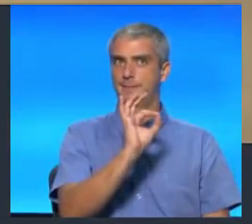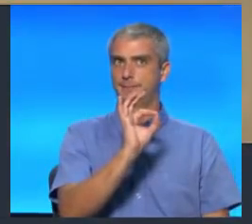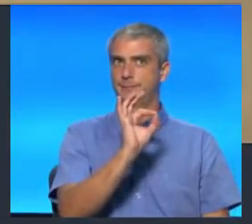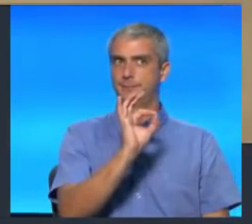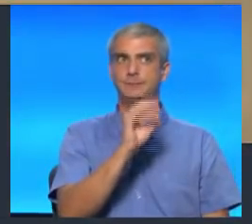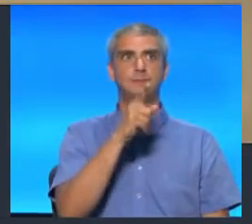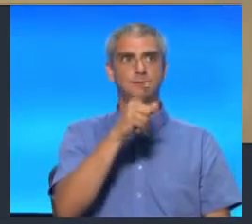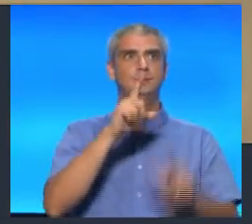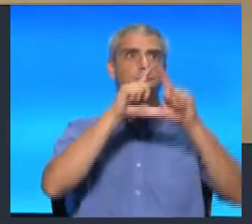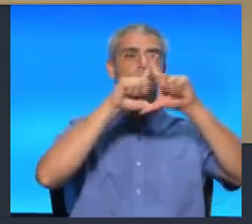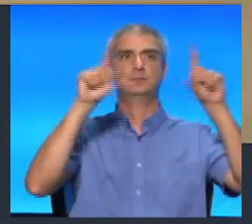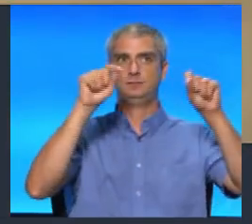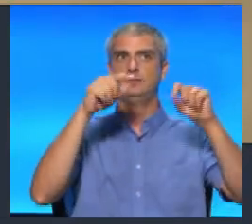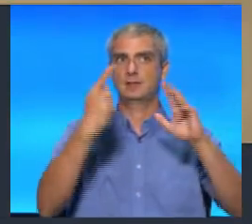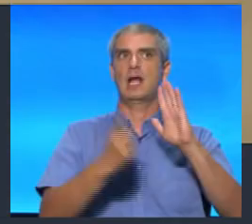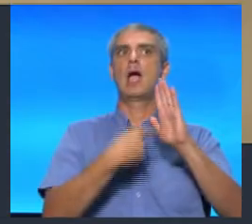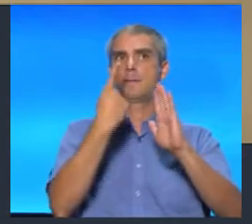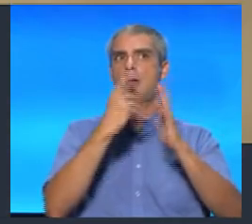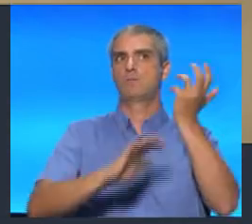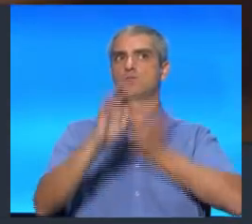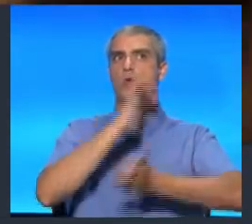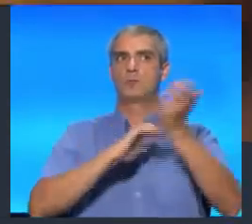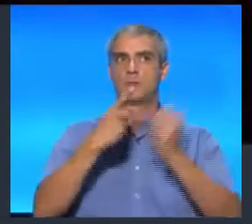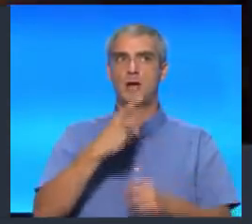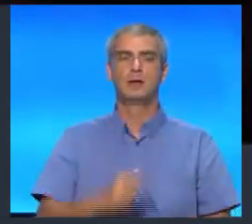זה השלט שהחל הפעם את המהומה.